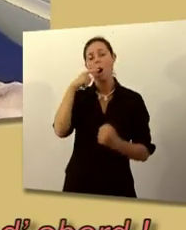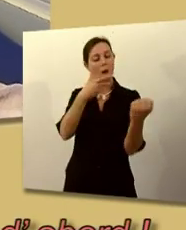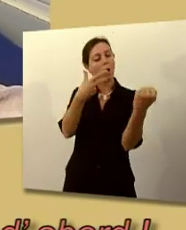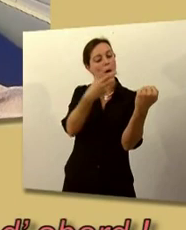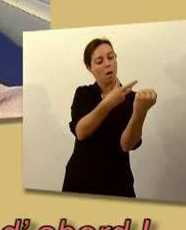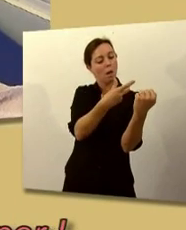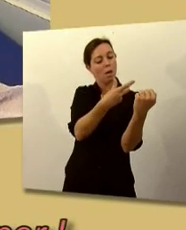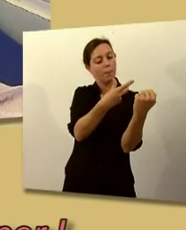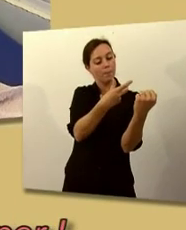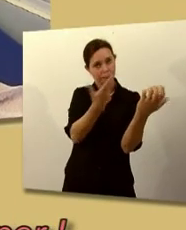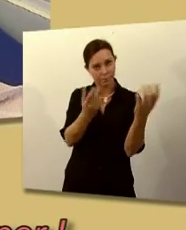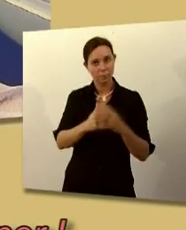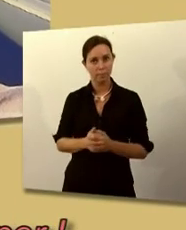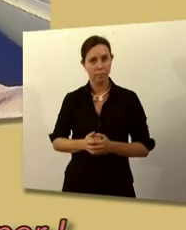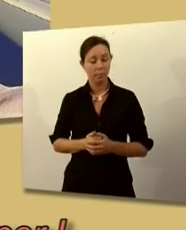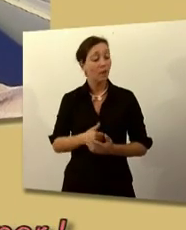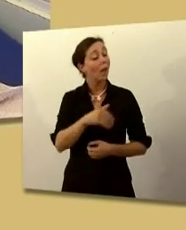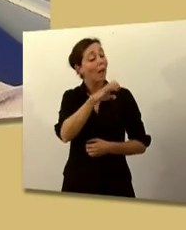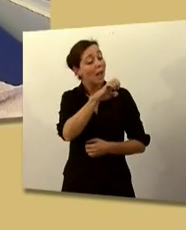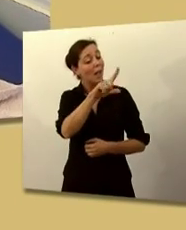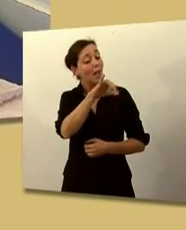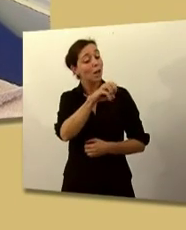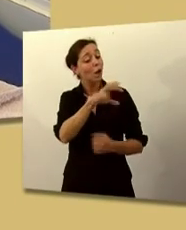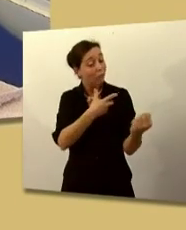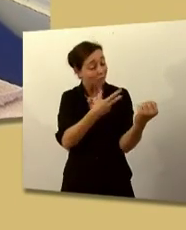Voilà, super. Voilà.